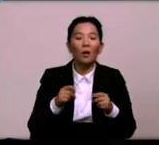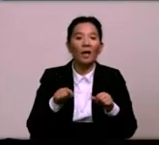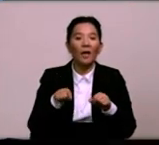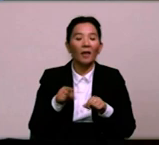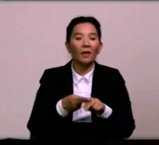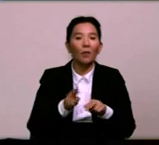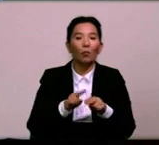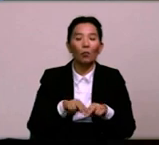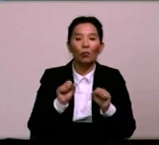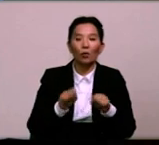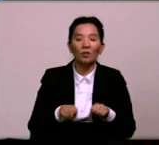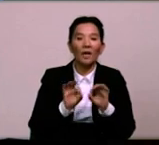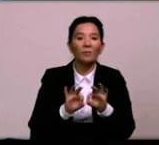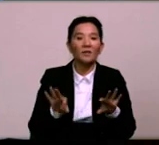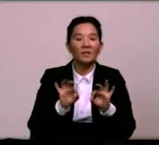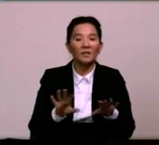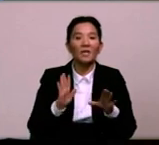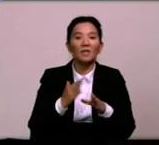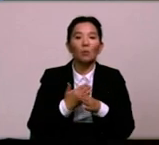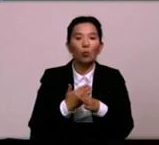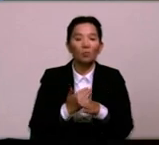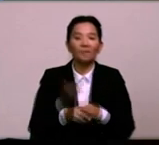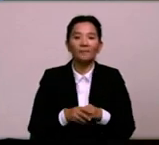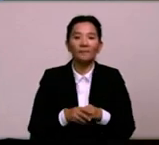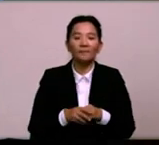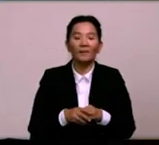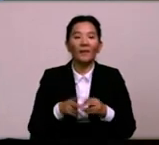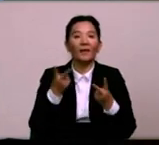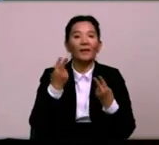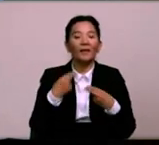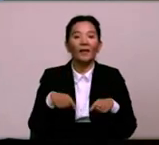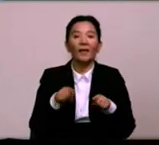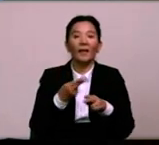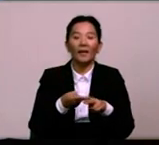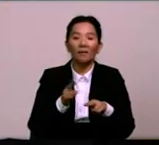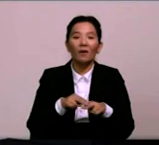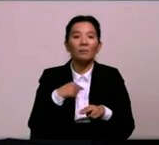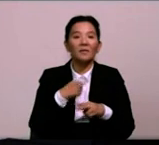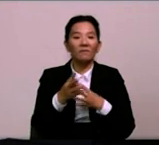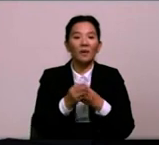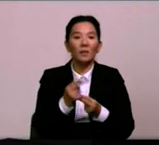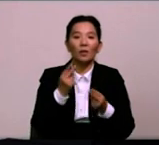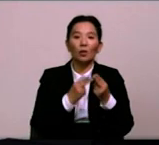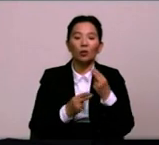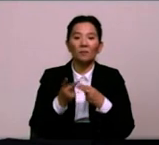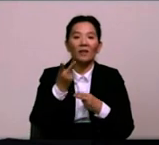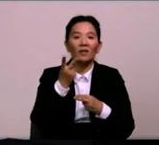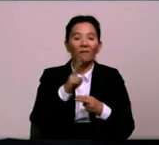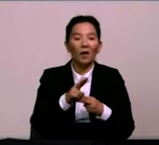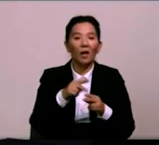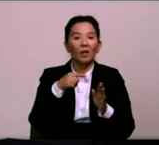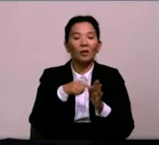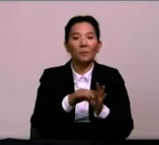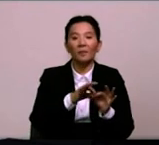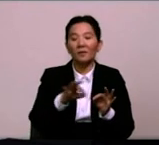можно объяснить с помощью физики? Для этого мы с вами нарисуем два токопроводящих